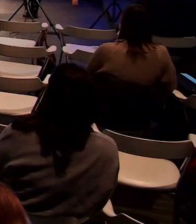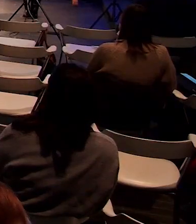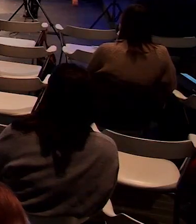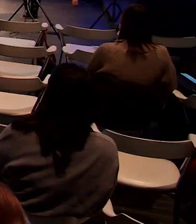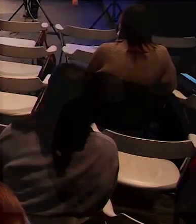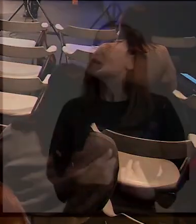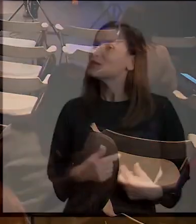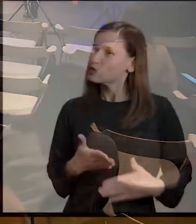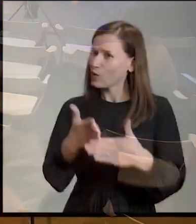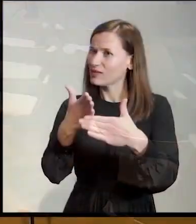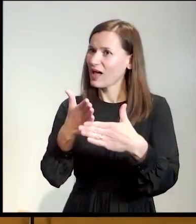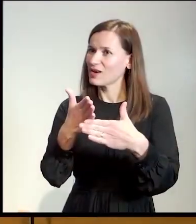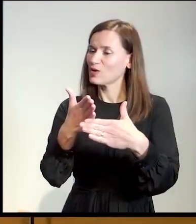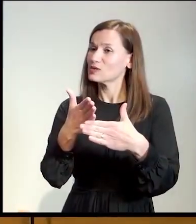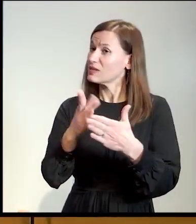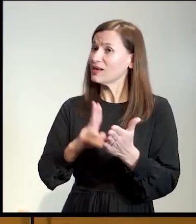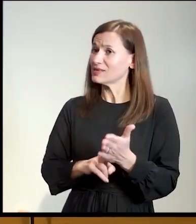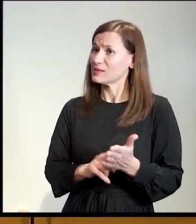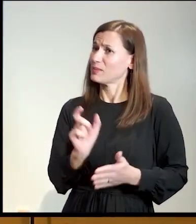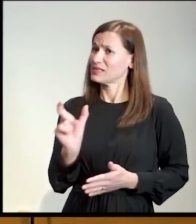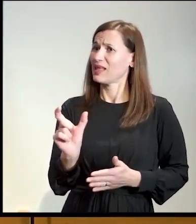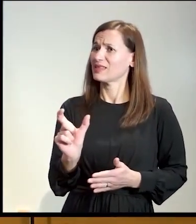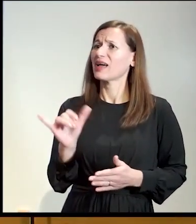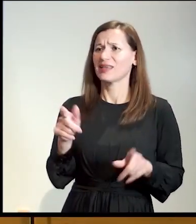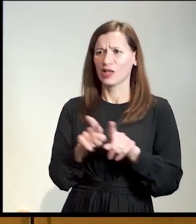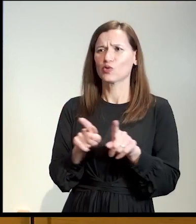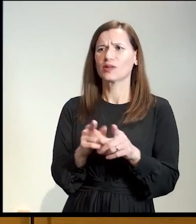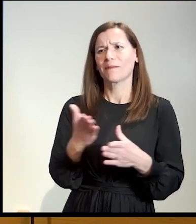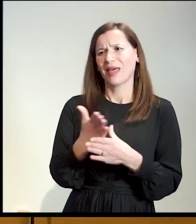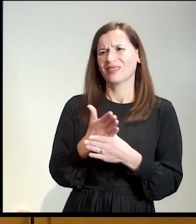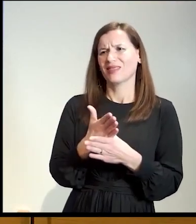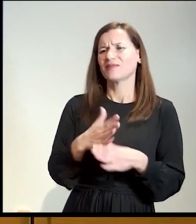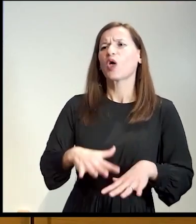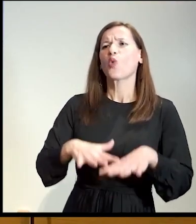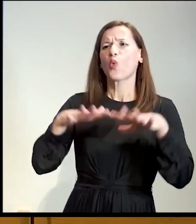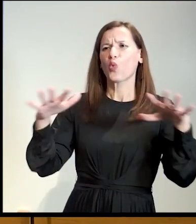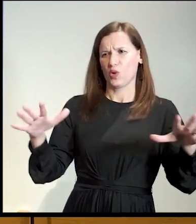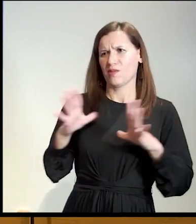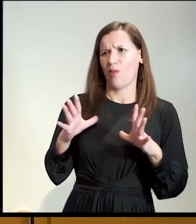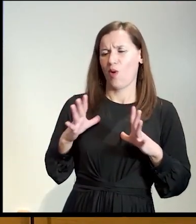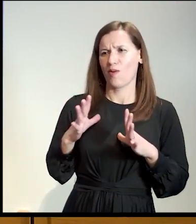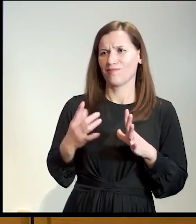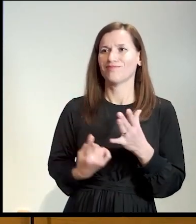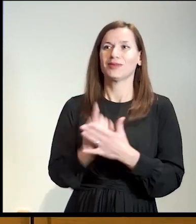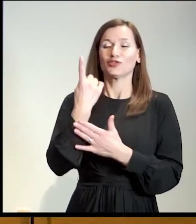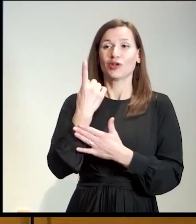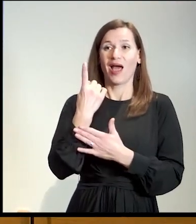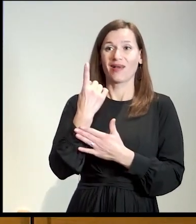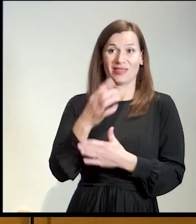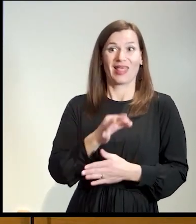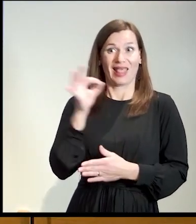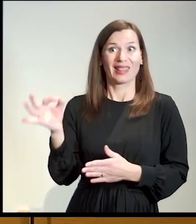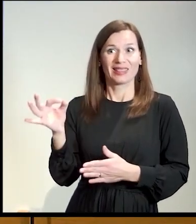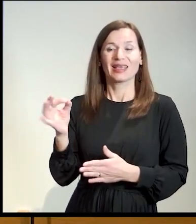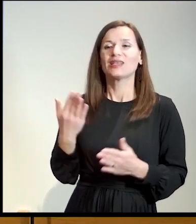Solidarnost je res beseda, ki je tudi med ujmo priplavala na plan in vsaj za